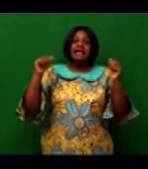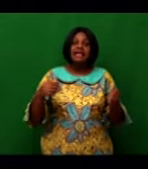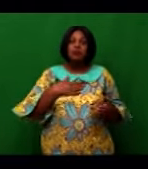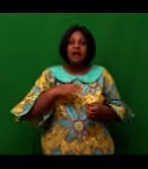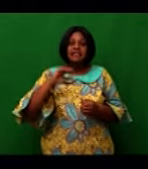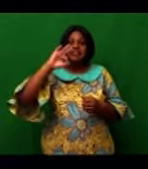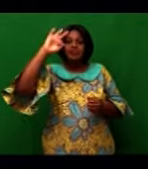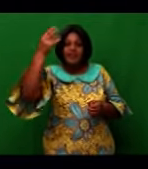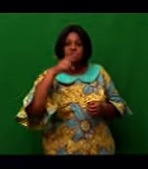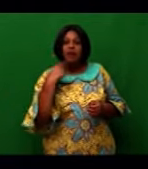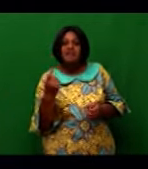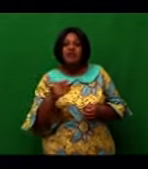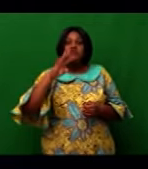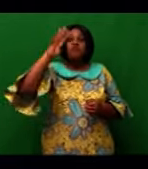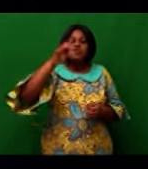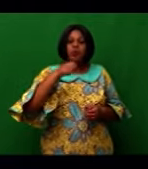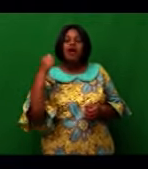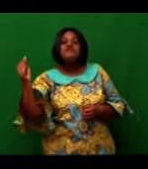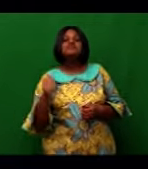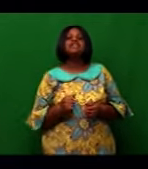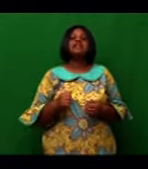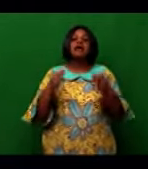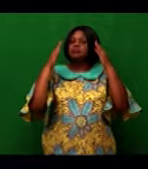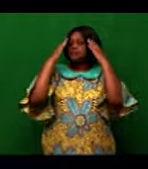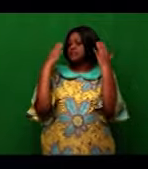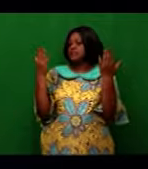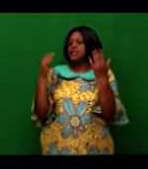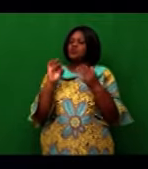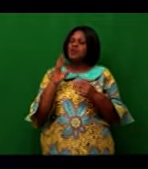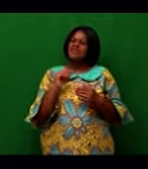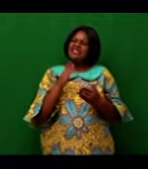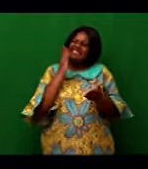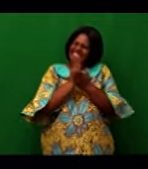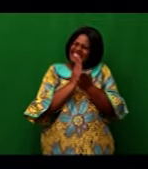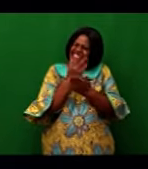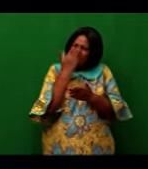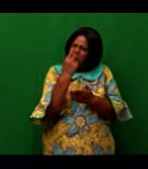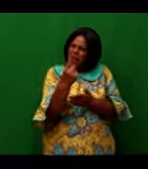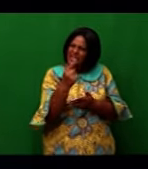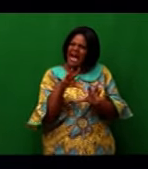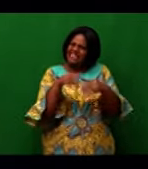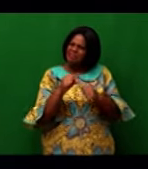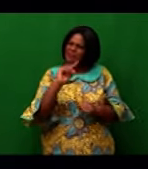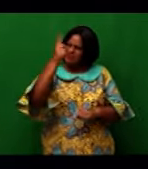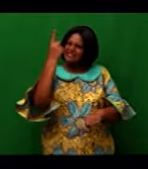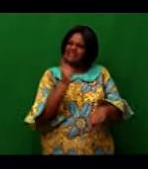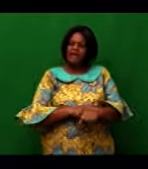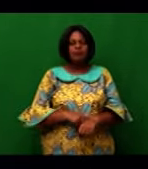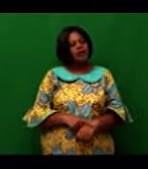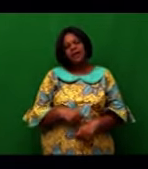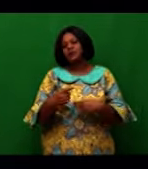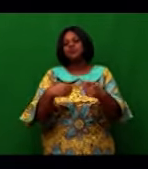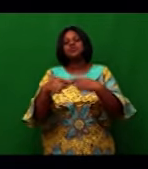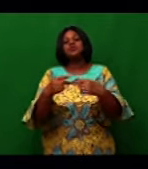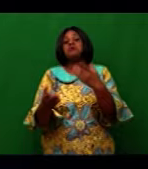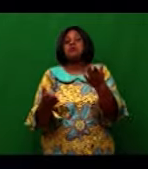vachinonotora wegumi asingazivikanwi kana barika rabvumirwa pane here parinozonzi rinobvumidzwa kugumira